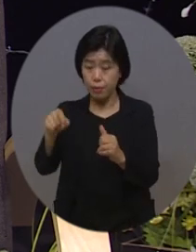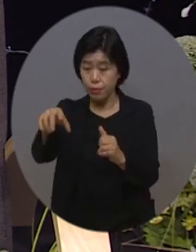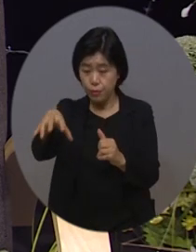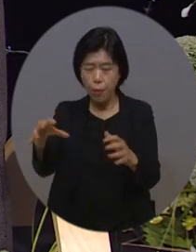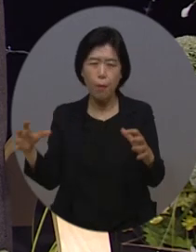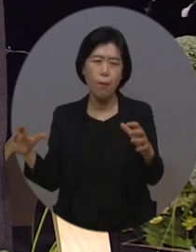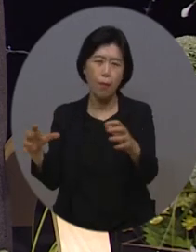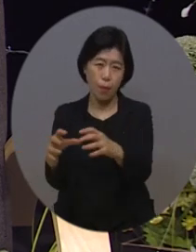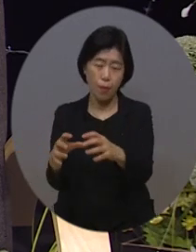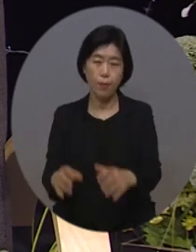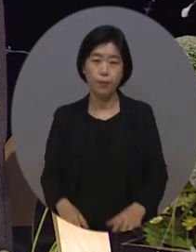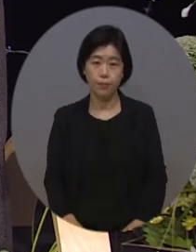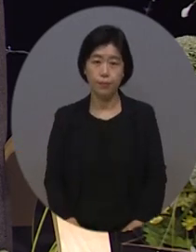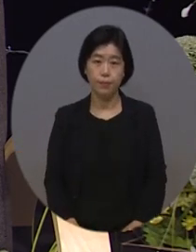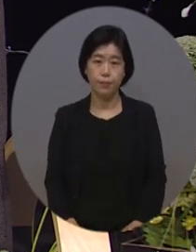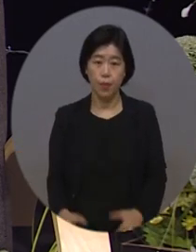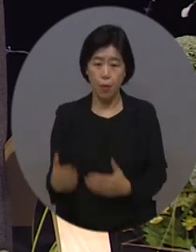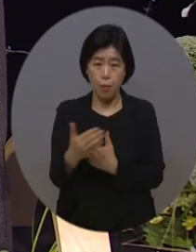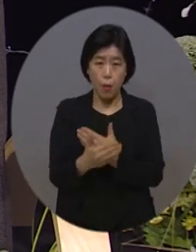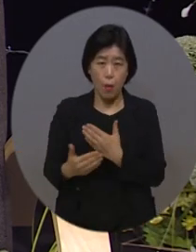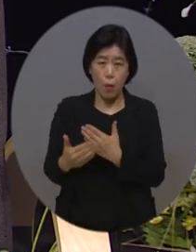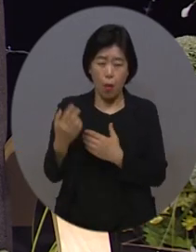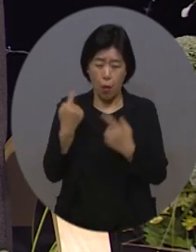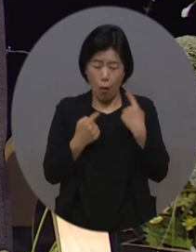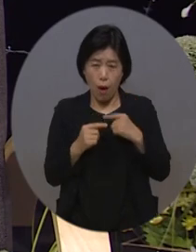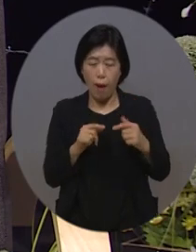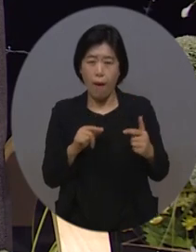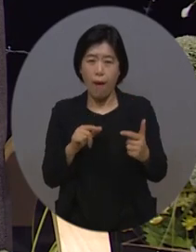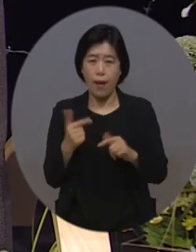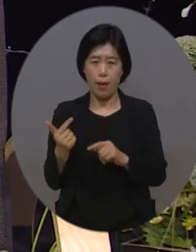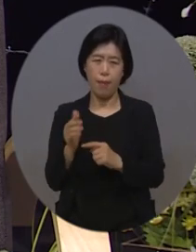드러난 흉터에서 온음표의 길이가 보입니다.